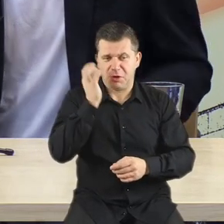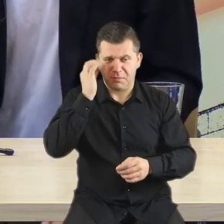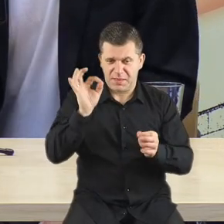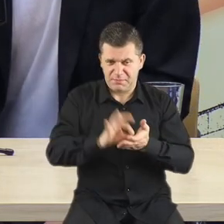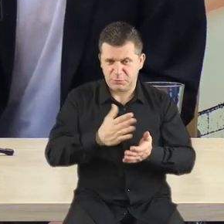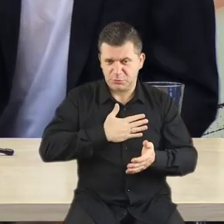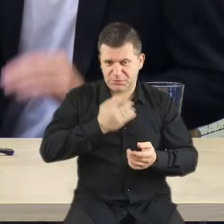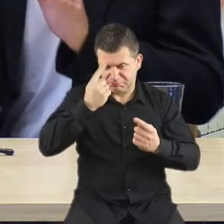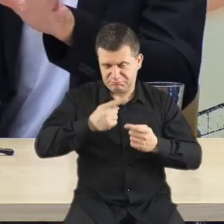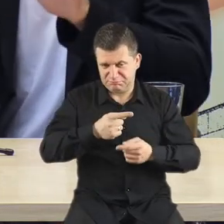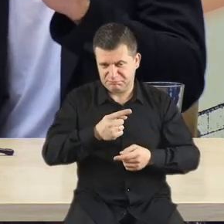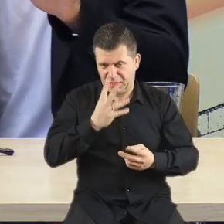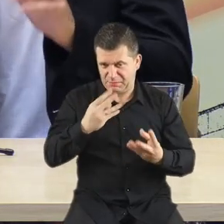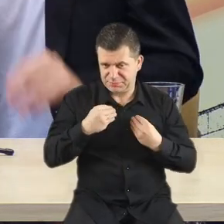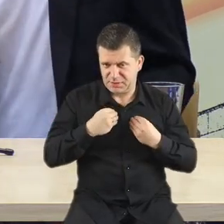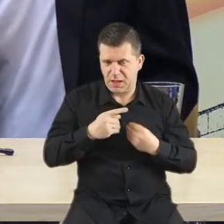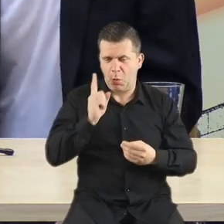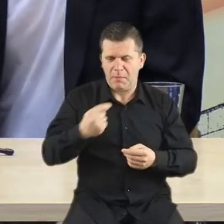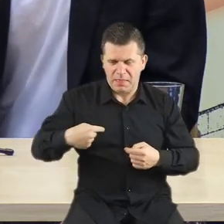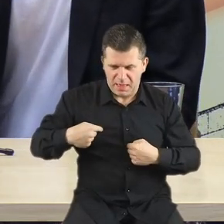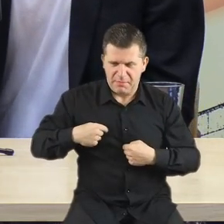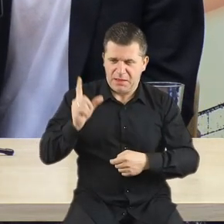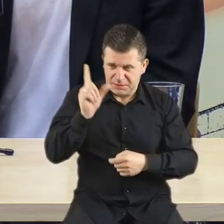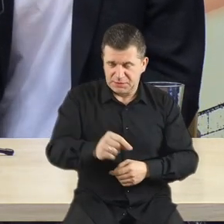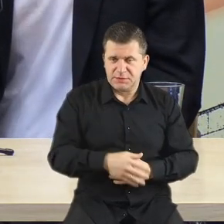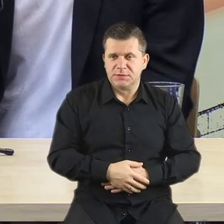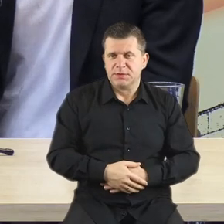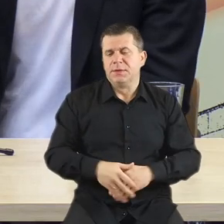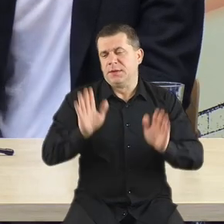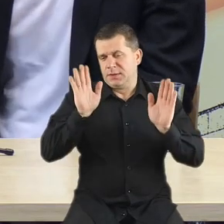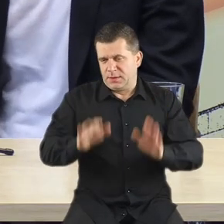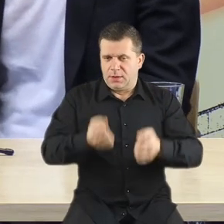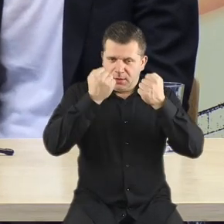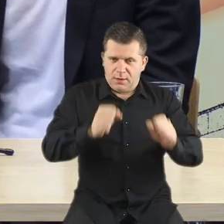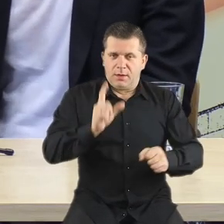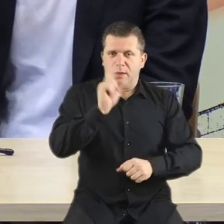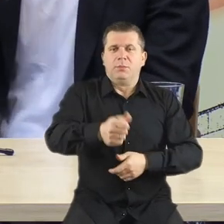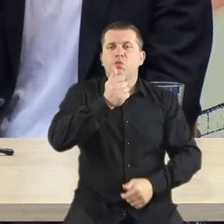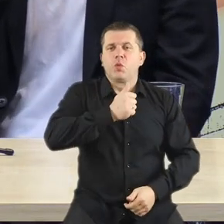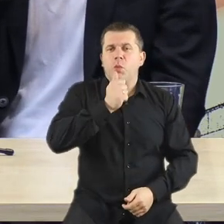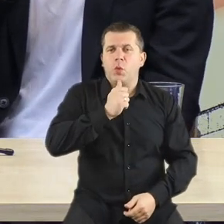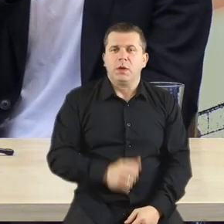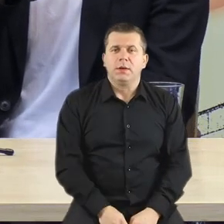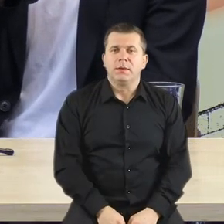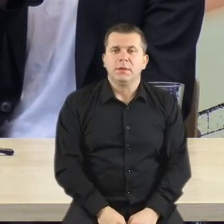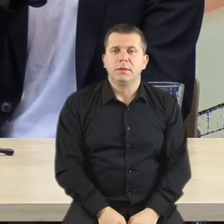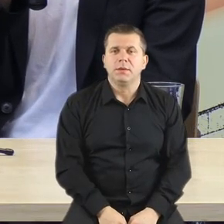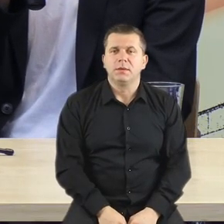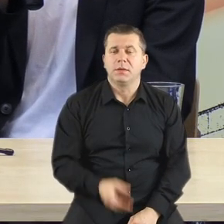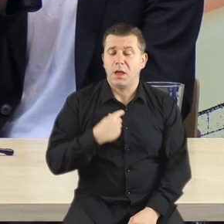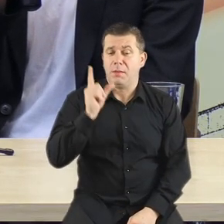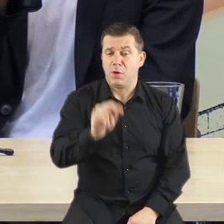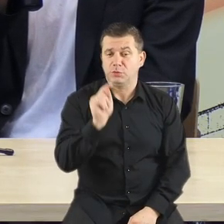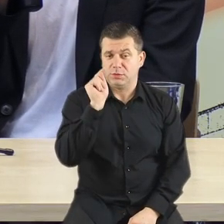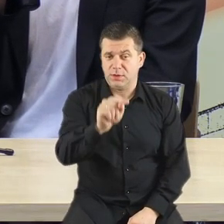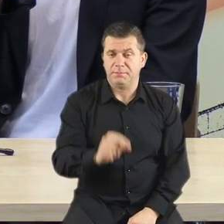nie? Ale oni tak mnie pchali, żebym wszedł. No i się odważyłem, myślałem, no spróbuję, nie? I poszedłem tam